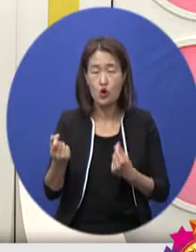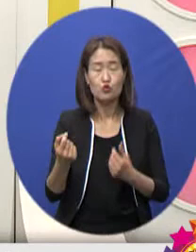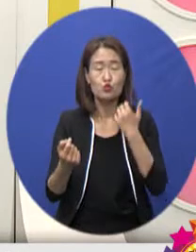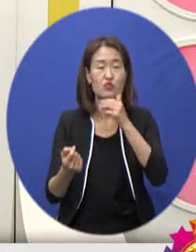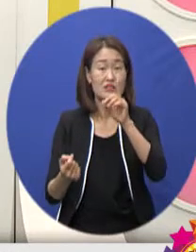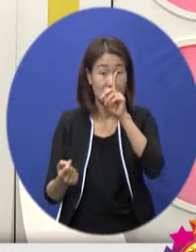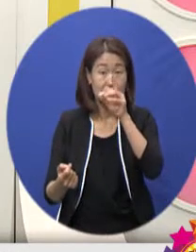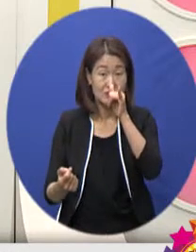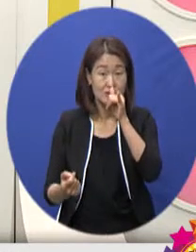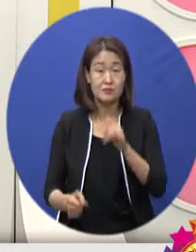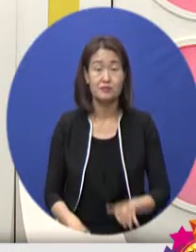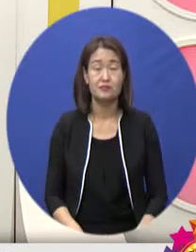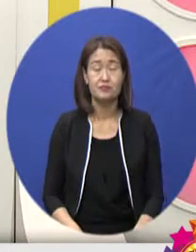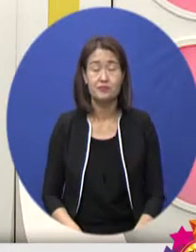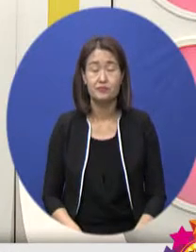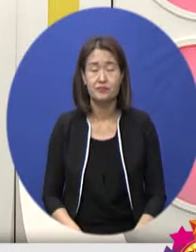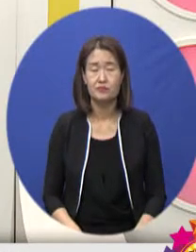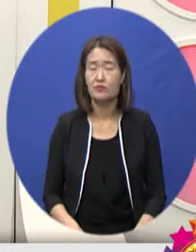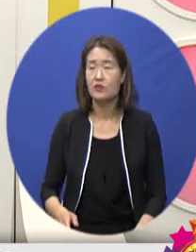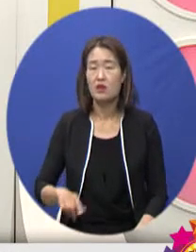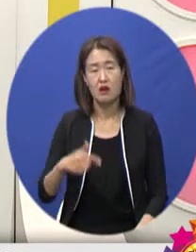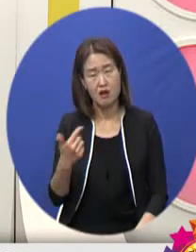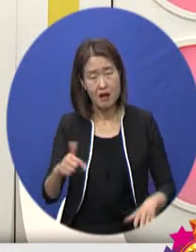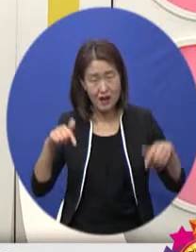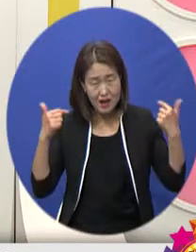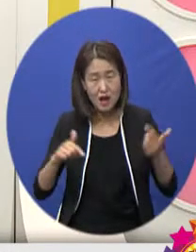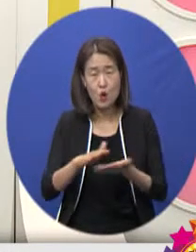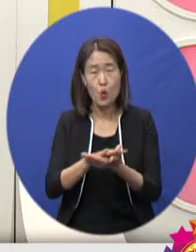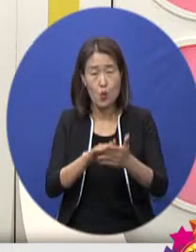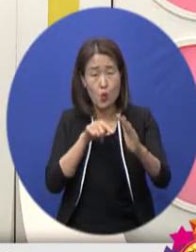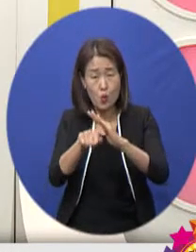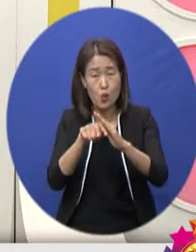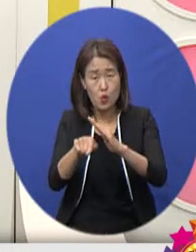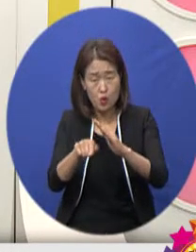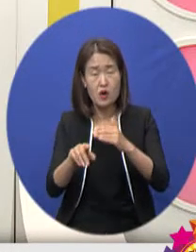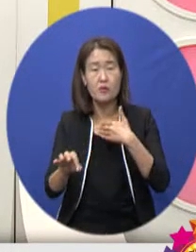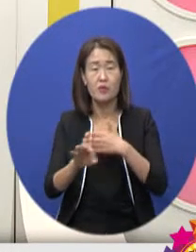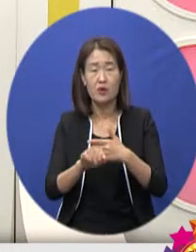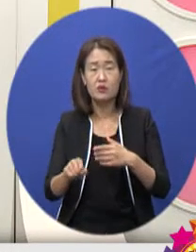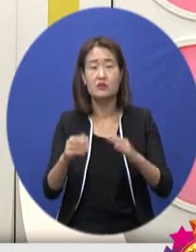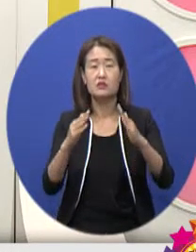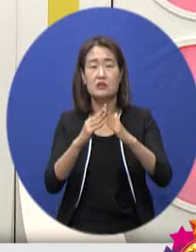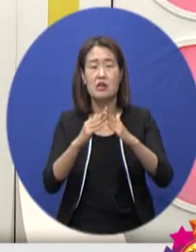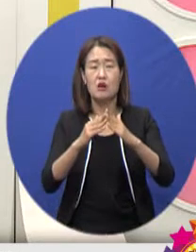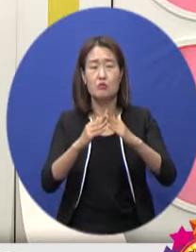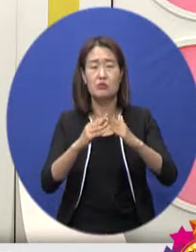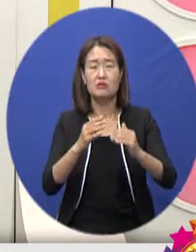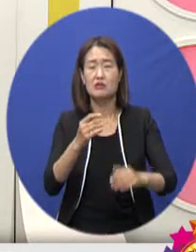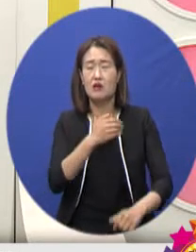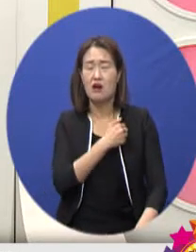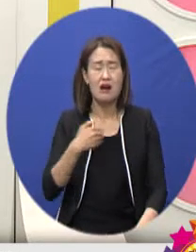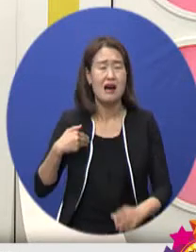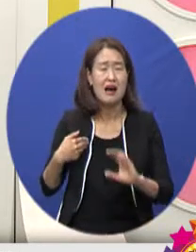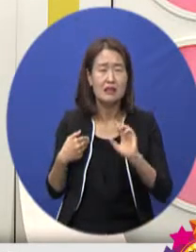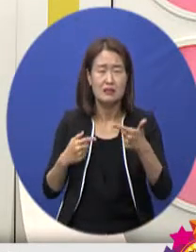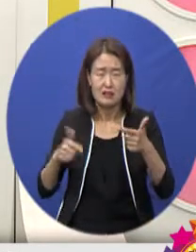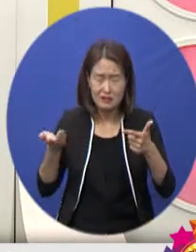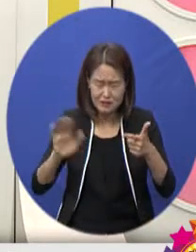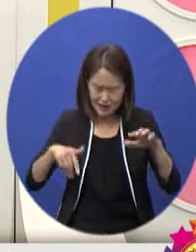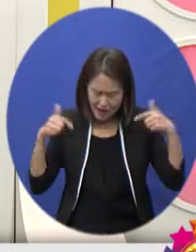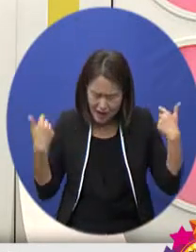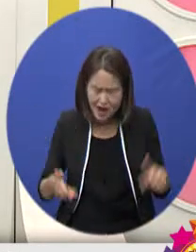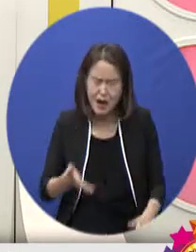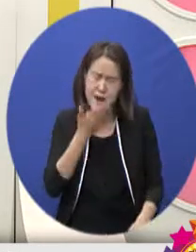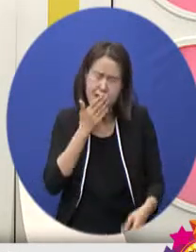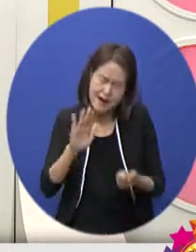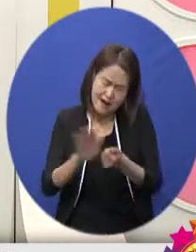네. 그래서, 예. 그래서 이제 저녁마다 놀러 가면은 그 집도 넉넉한 살림이 아닌데 그렇게 먹을 걸 주고 나를